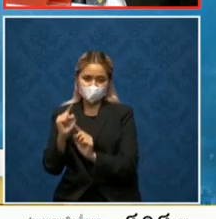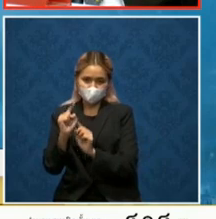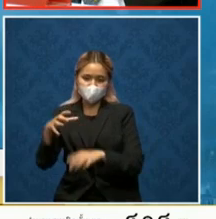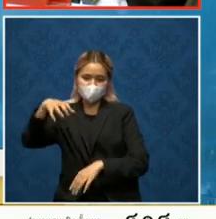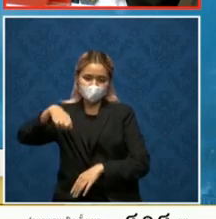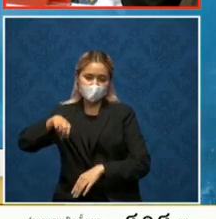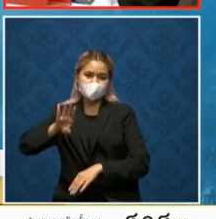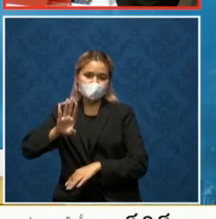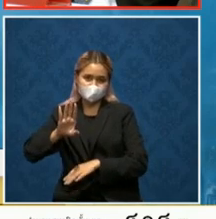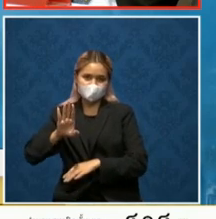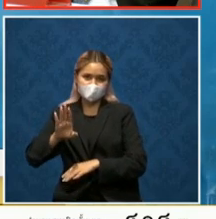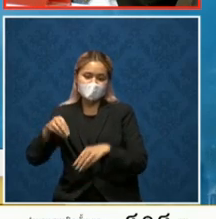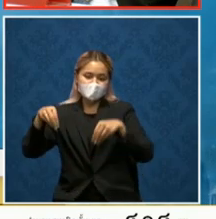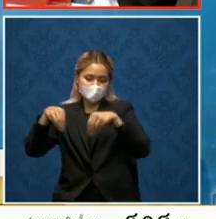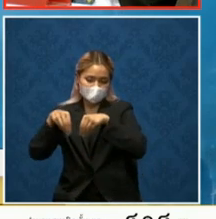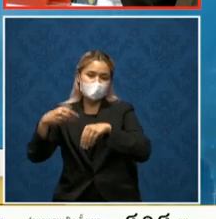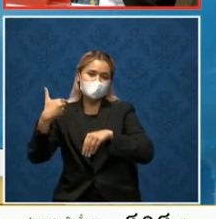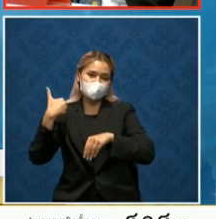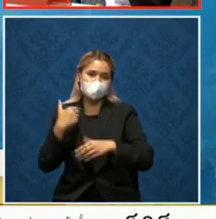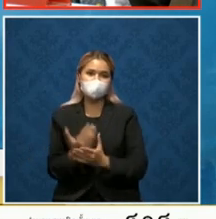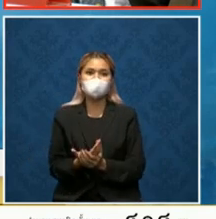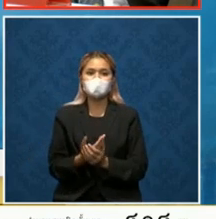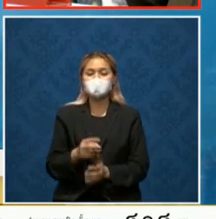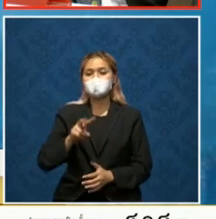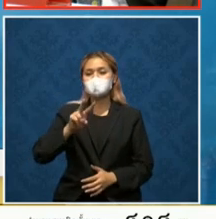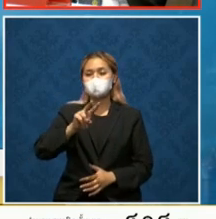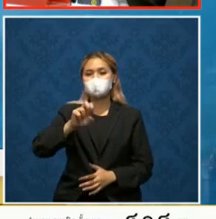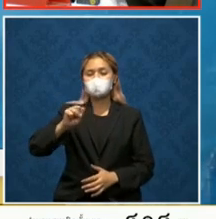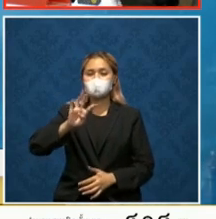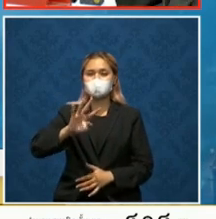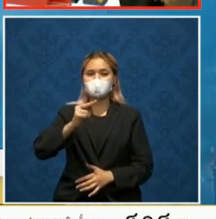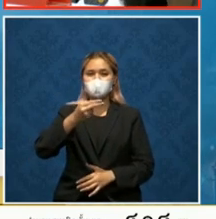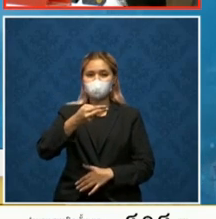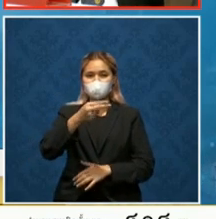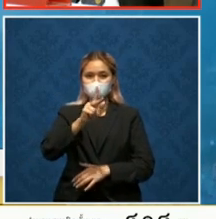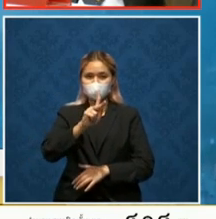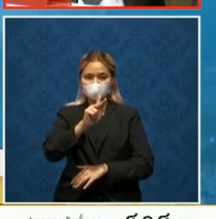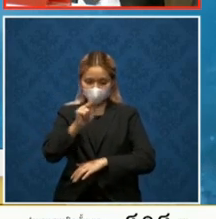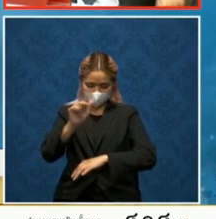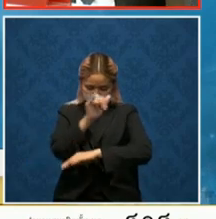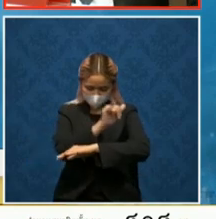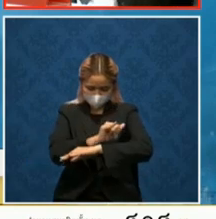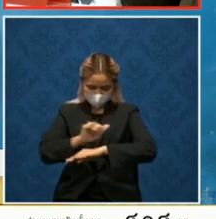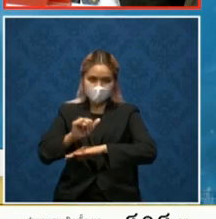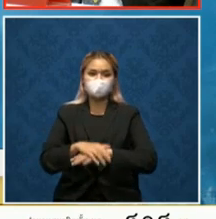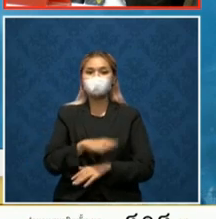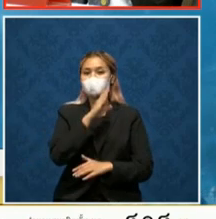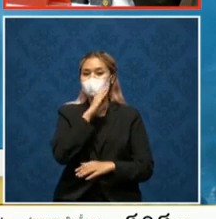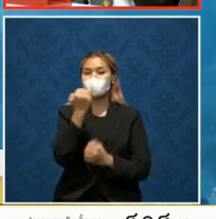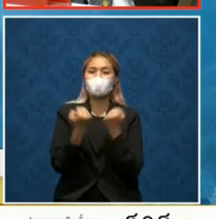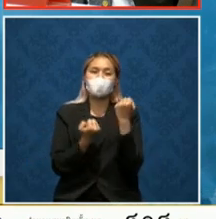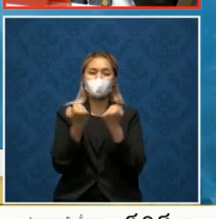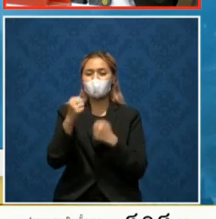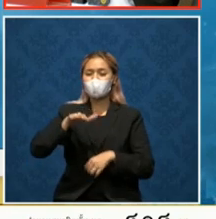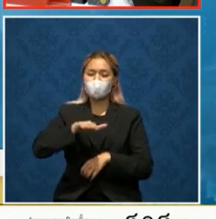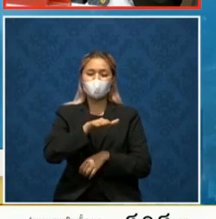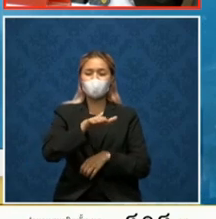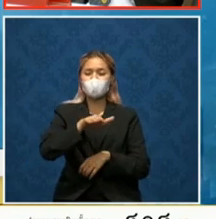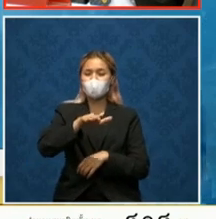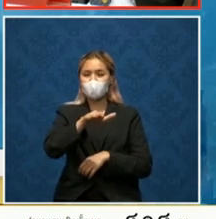หุ้นด้วยกันสองแสนสี่หมื่นกว่าไร่นั้นถ้าพี่น้องขับรถไปภาคใต้เห็นสวนปาล์มใหญ่